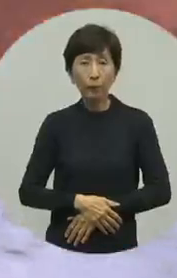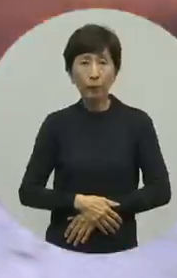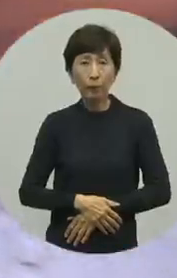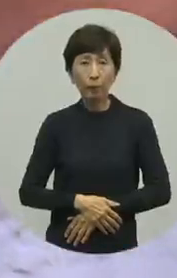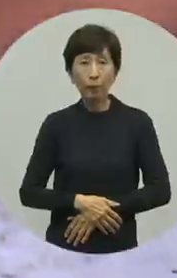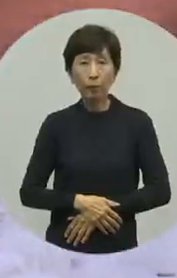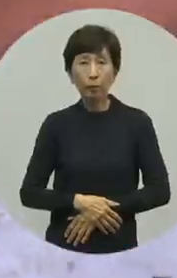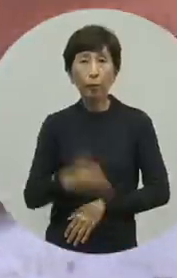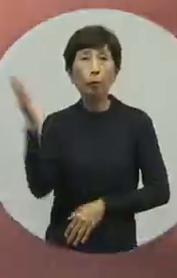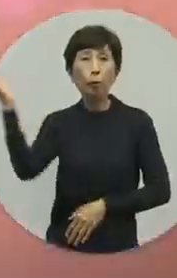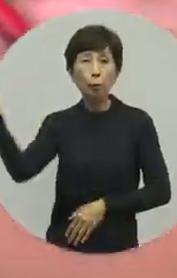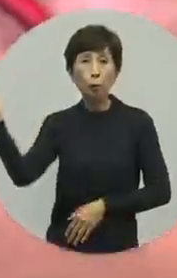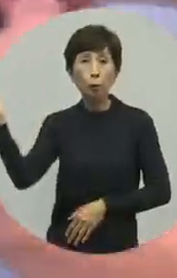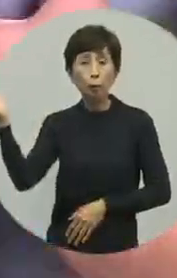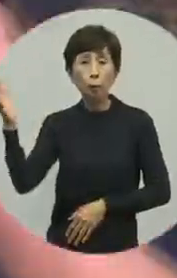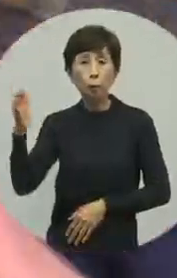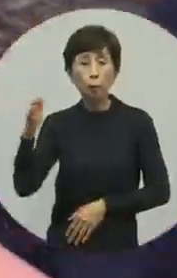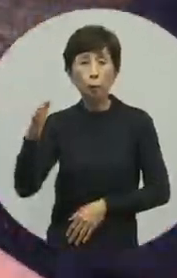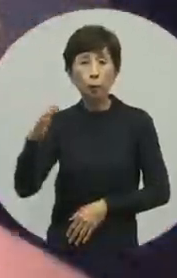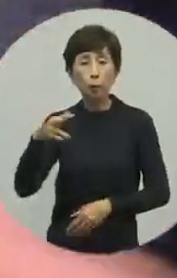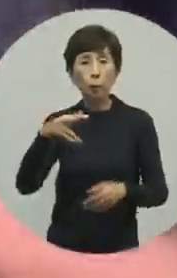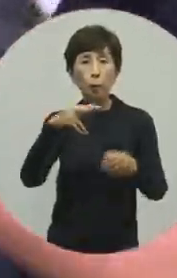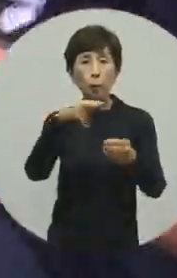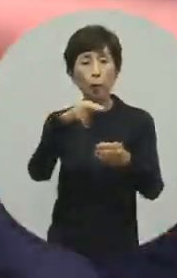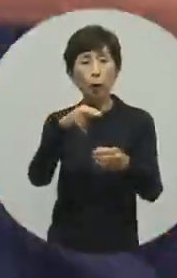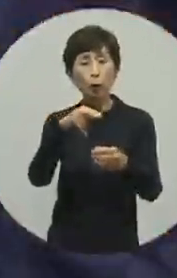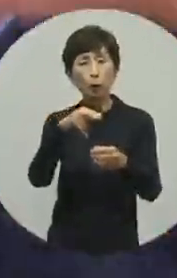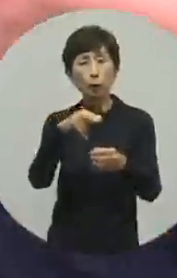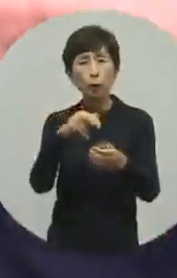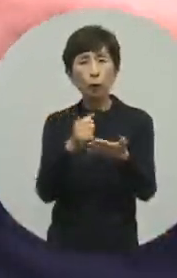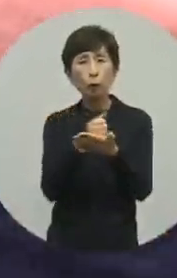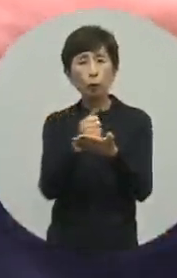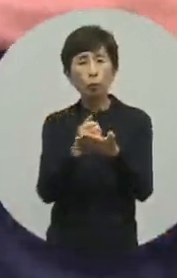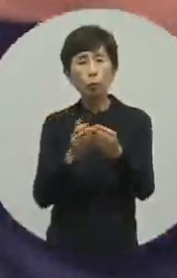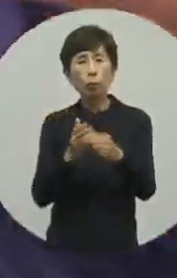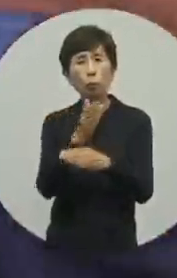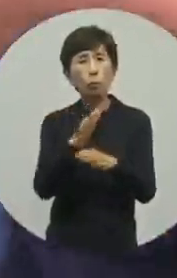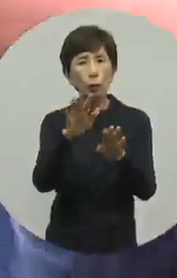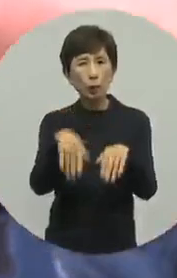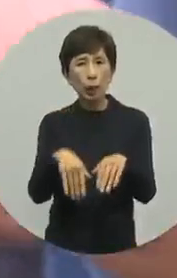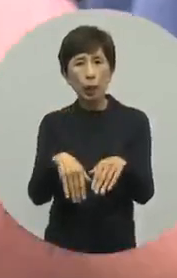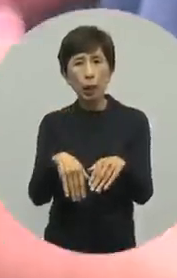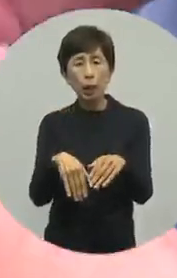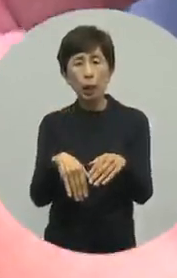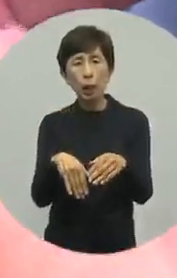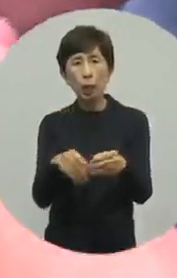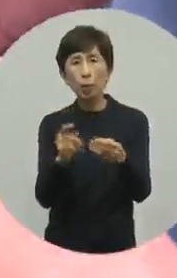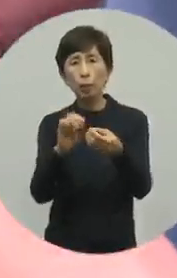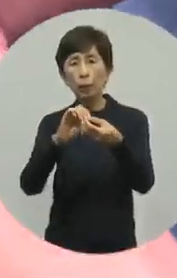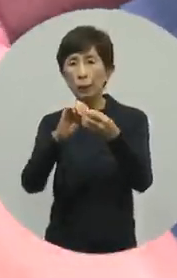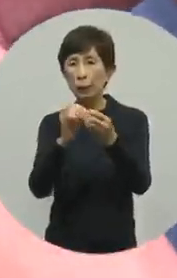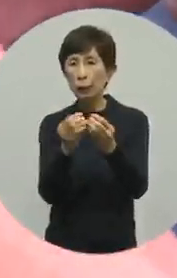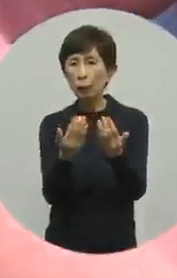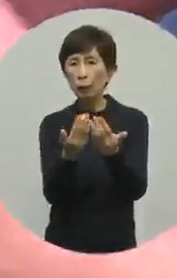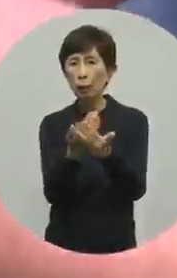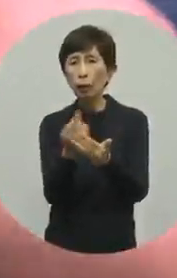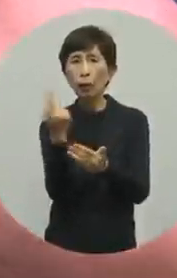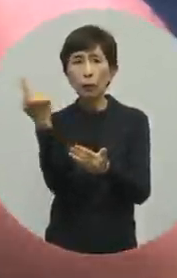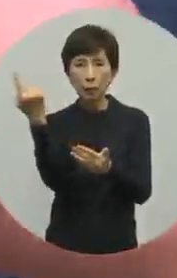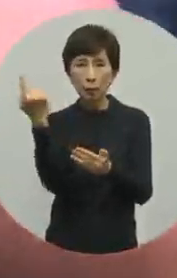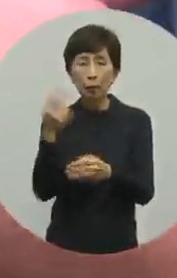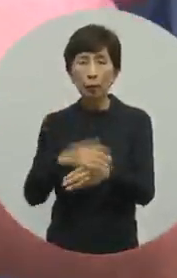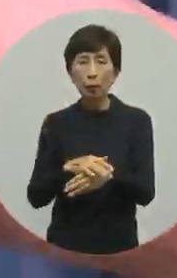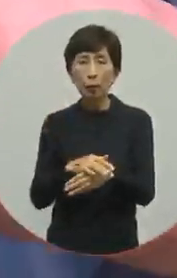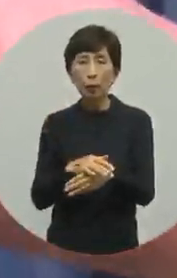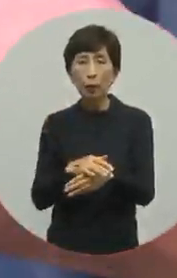これは収穫の時期を逃したナスですね。ちょっとこっちはツヤありますけど、こっちがちょっとボケちゃってるんで、こういうところはやっぱ